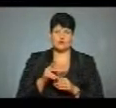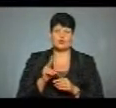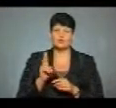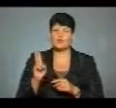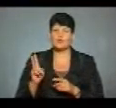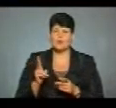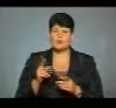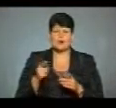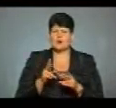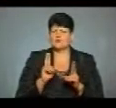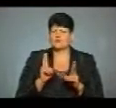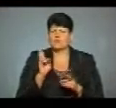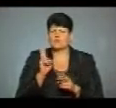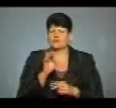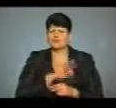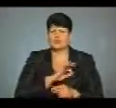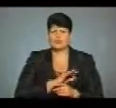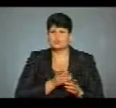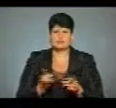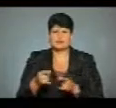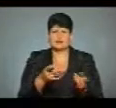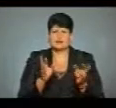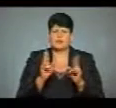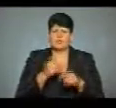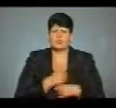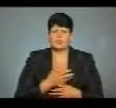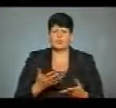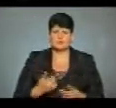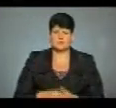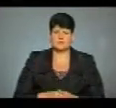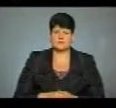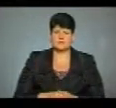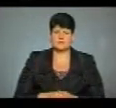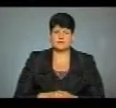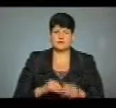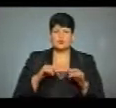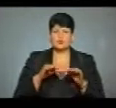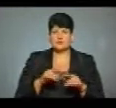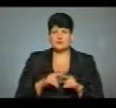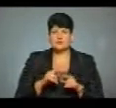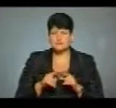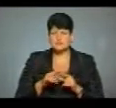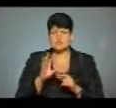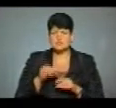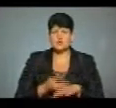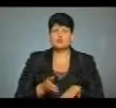так проскакую, хто кому вигідніше, хто як хоче. Я конкретно за. Рух швидше всього, що напевно,